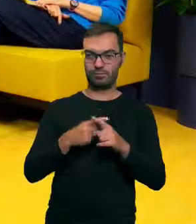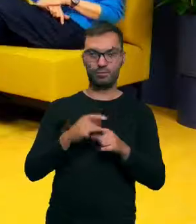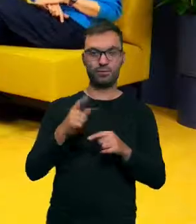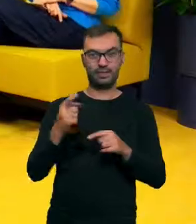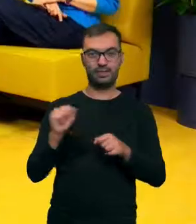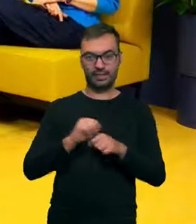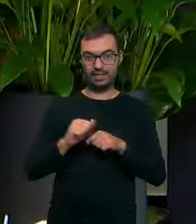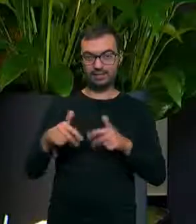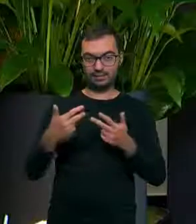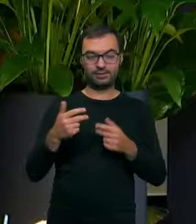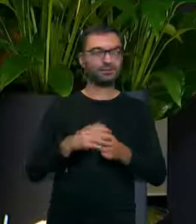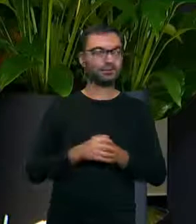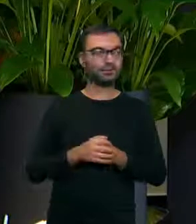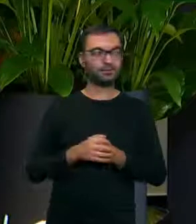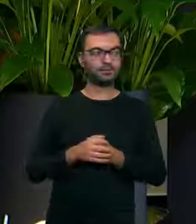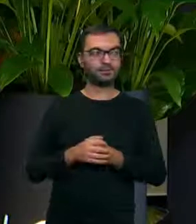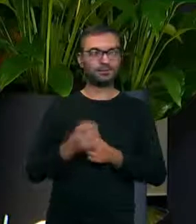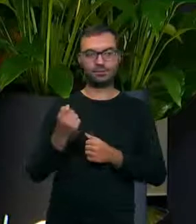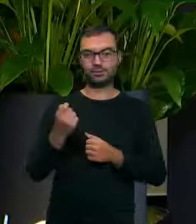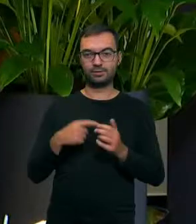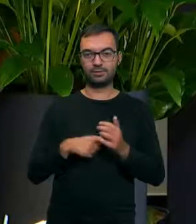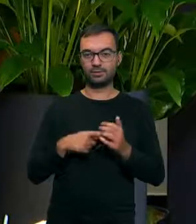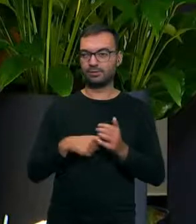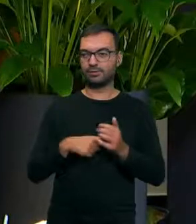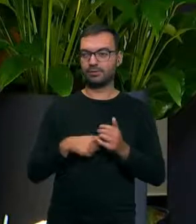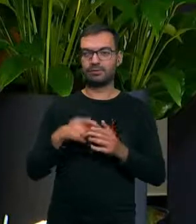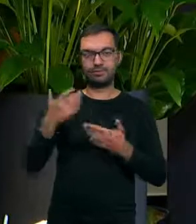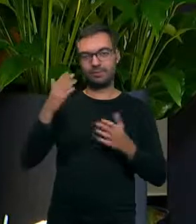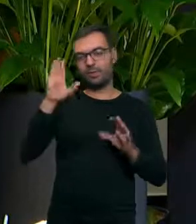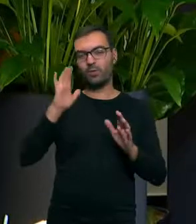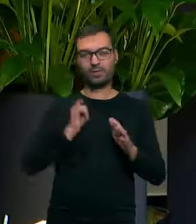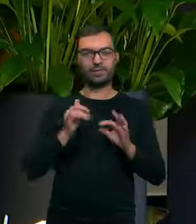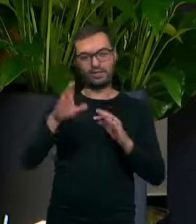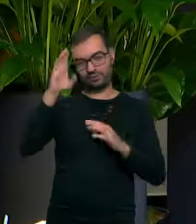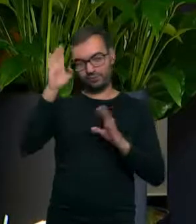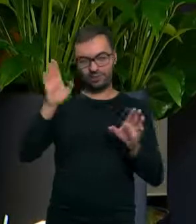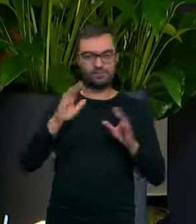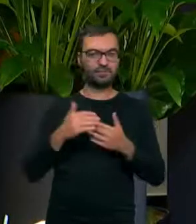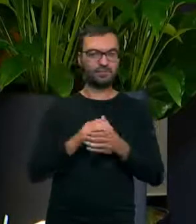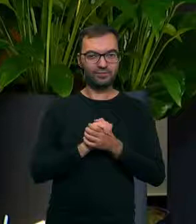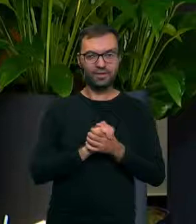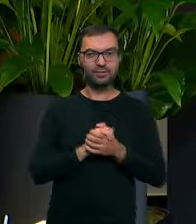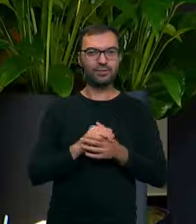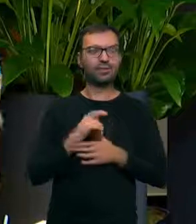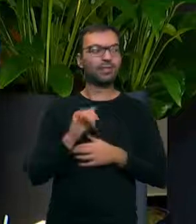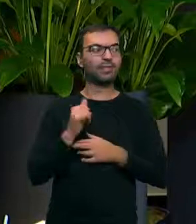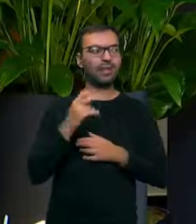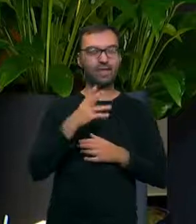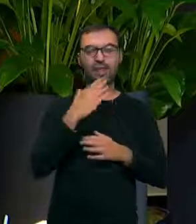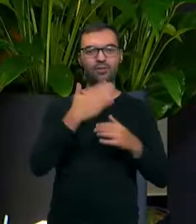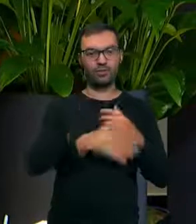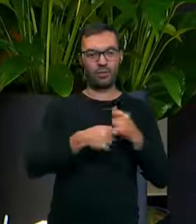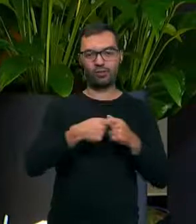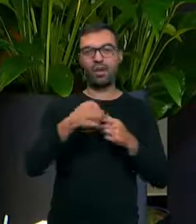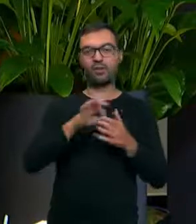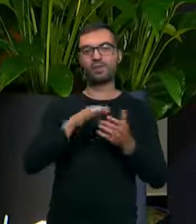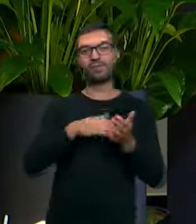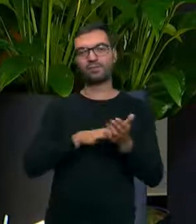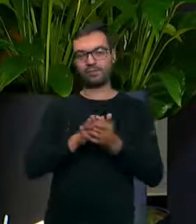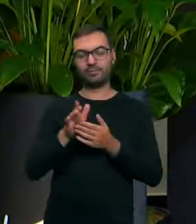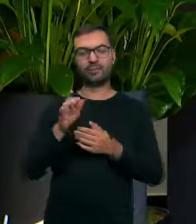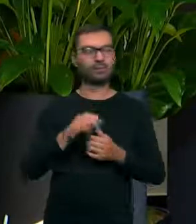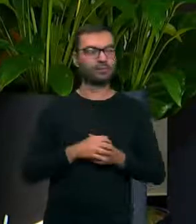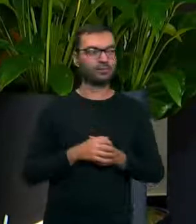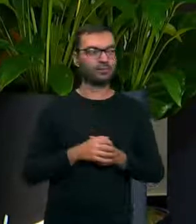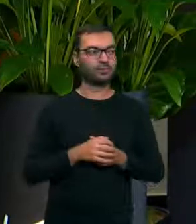Który już do nas dołączył, tak. Więc za chwileczkę się, a może się teraz przywitajmy i to, co Janek ma do powiedzenia, będzie wstępem dla nas,